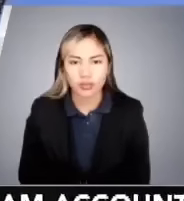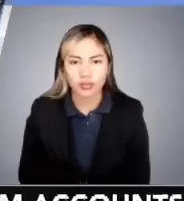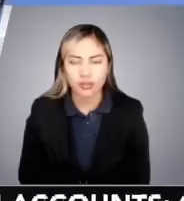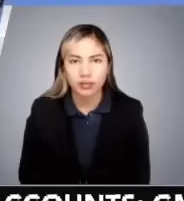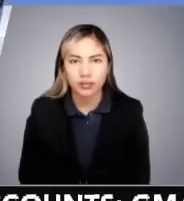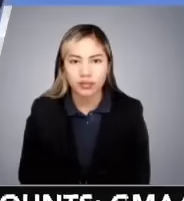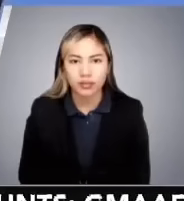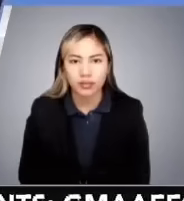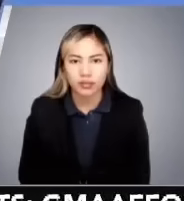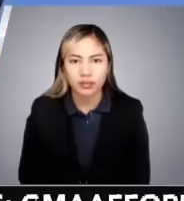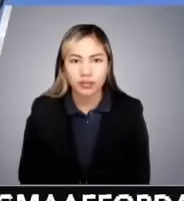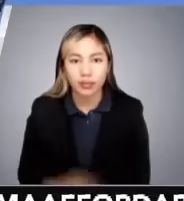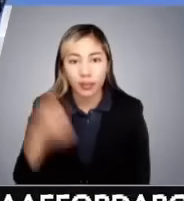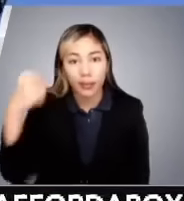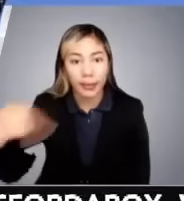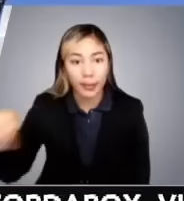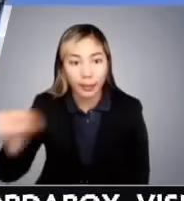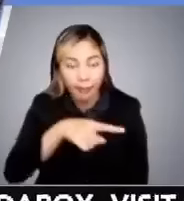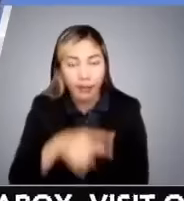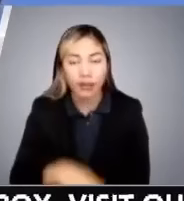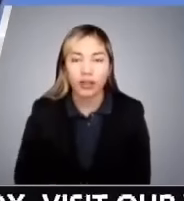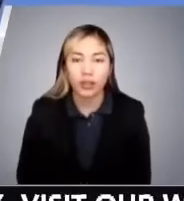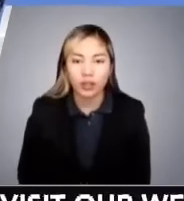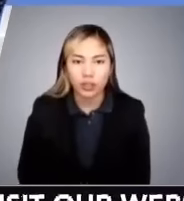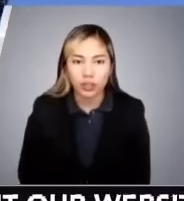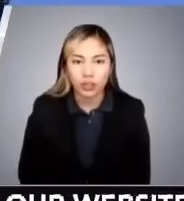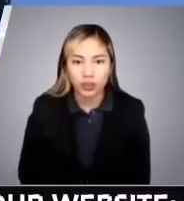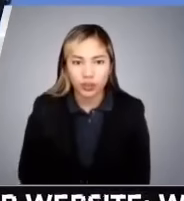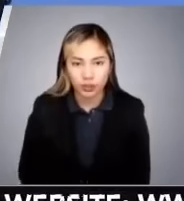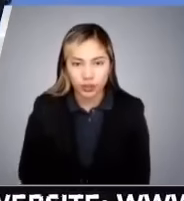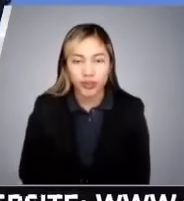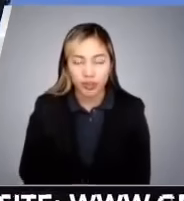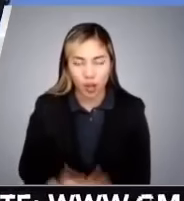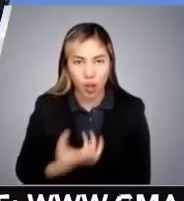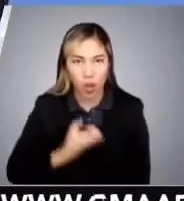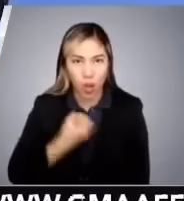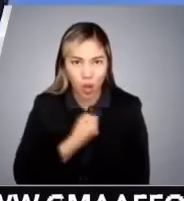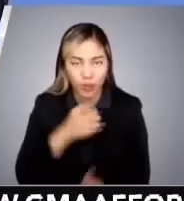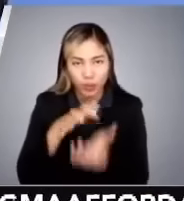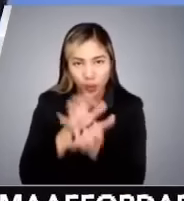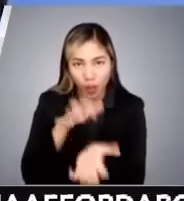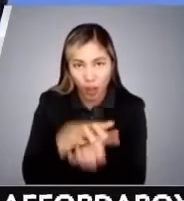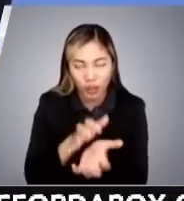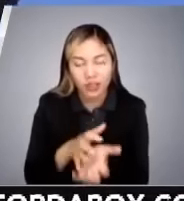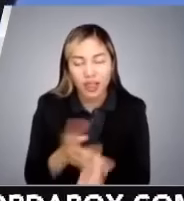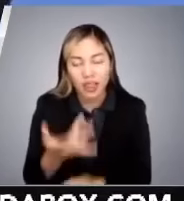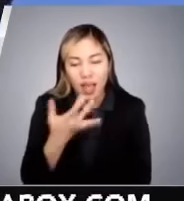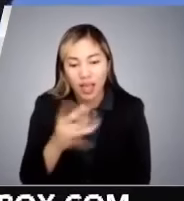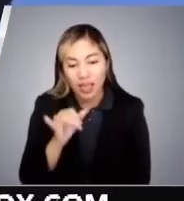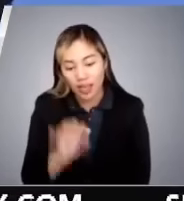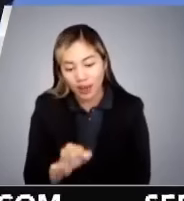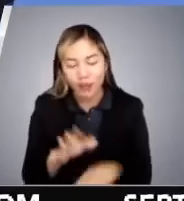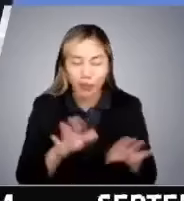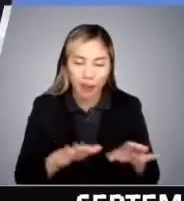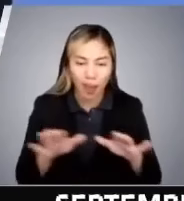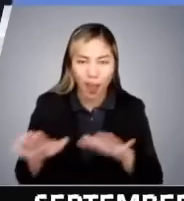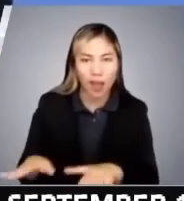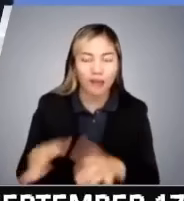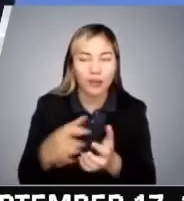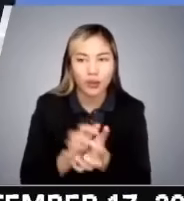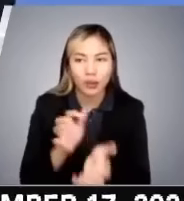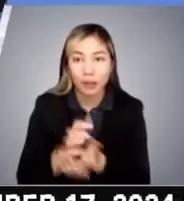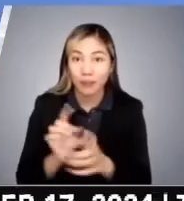Para naman sa mga fur parents, swerte talaga pag well-behaved si alaga. Pero ibahin mo ang isang aso mula sa Bacoor, Cavite na laging